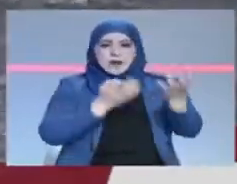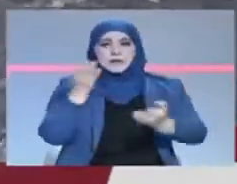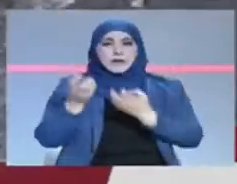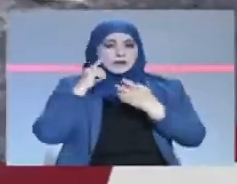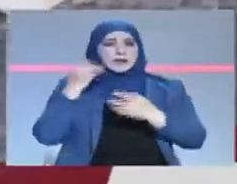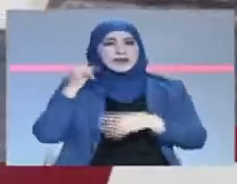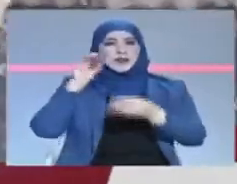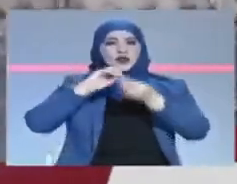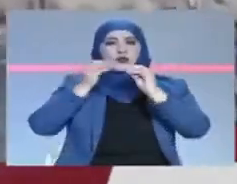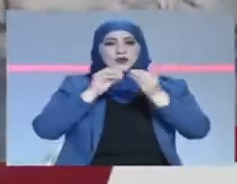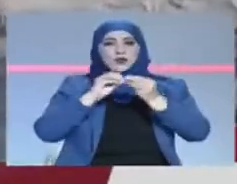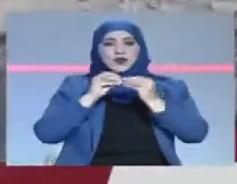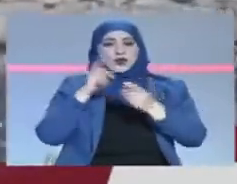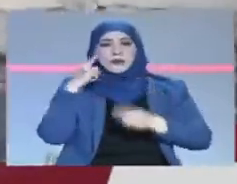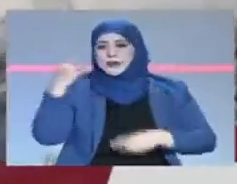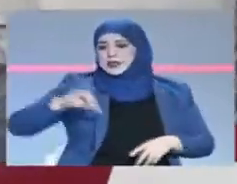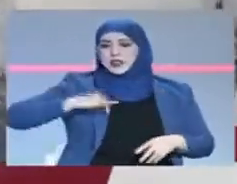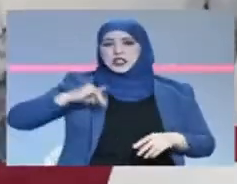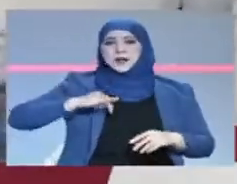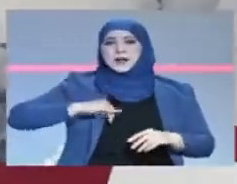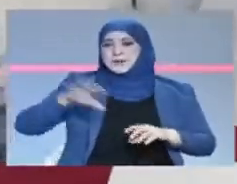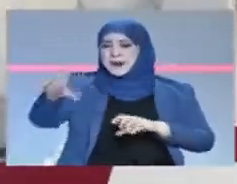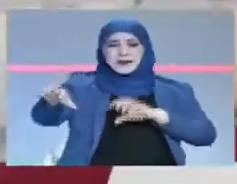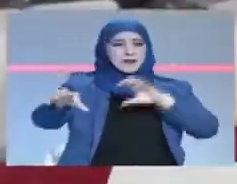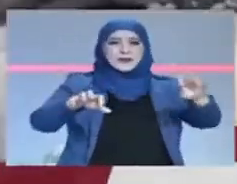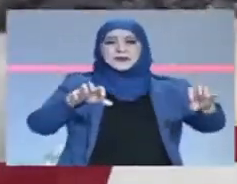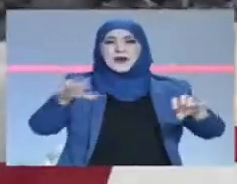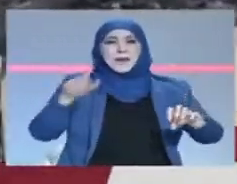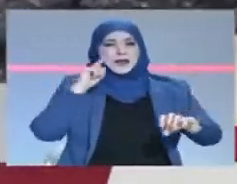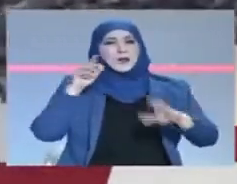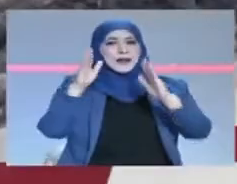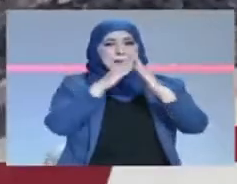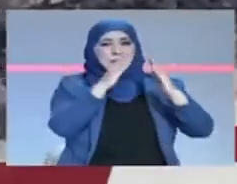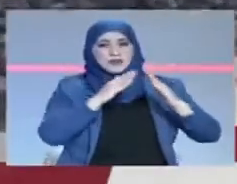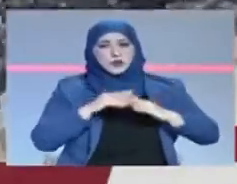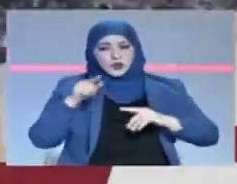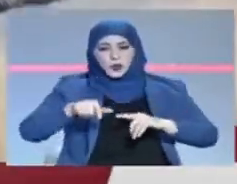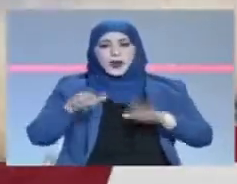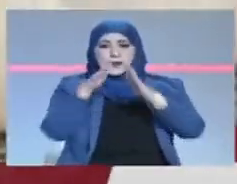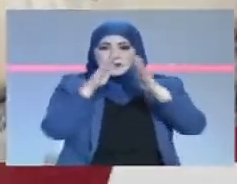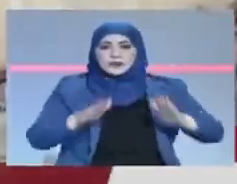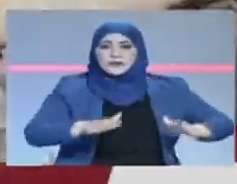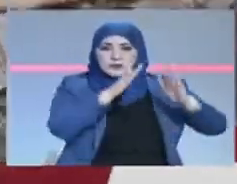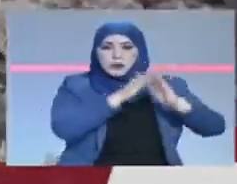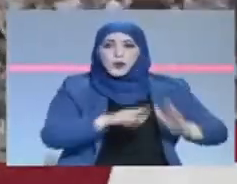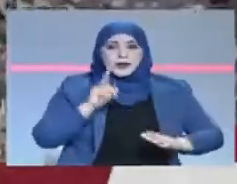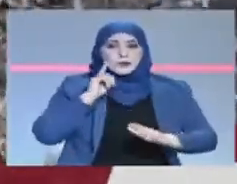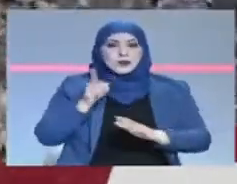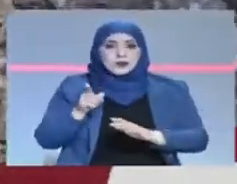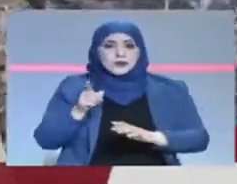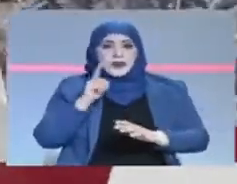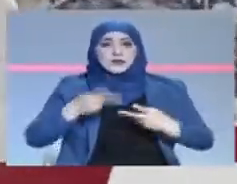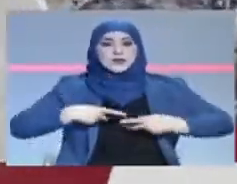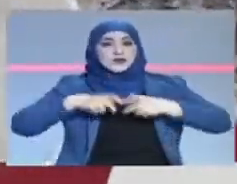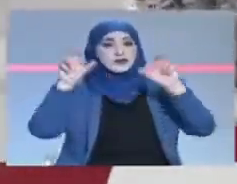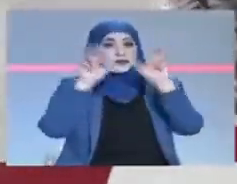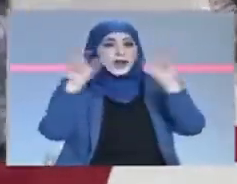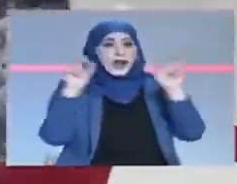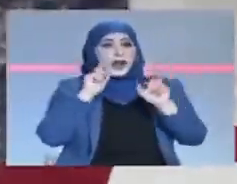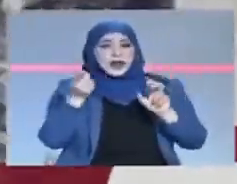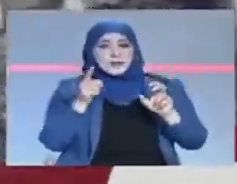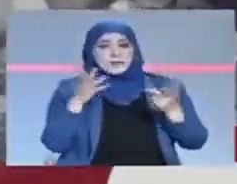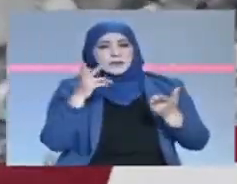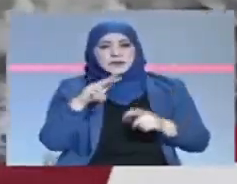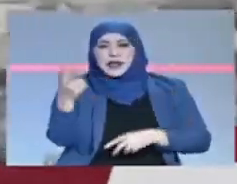خلاف دب بين شبان من أهالي المنطقة وبعض سكان المخيم. وحسب مصادر إعلامية فإن 3 على